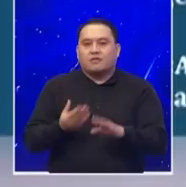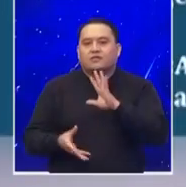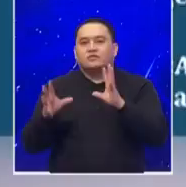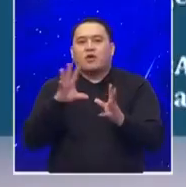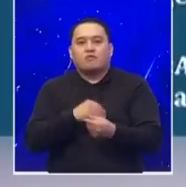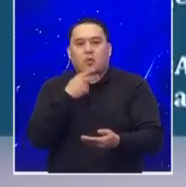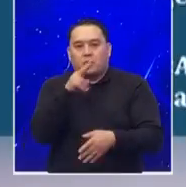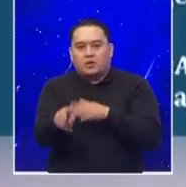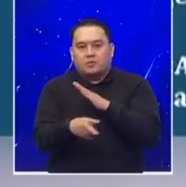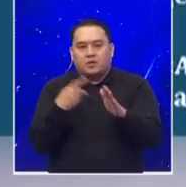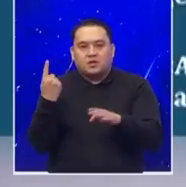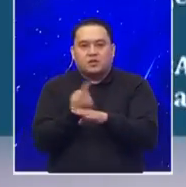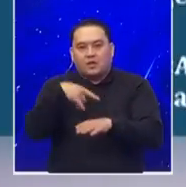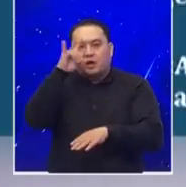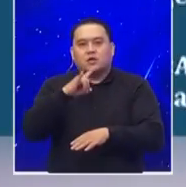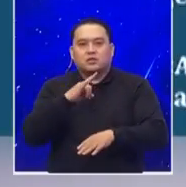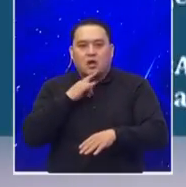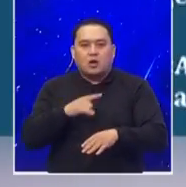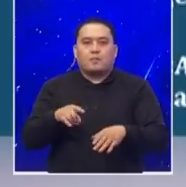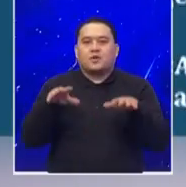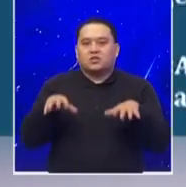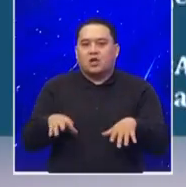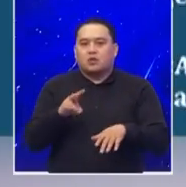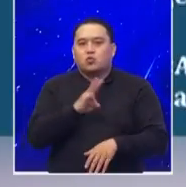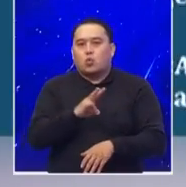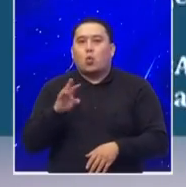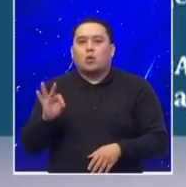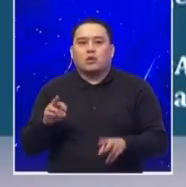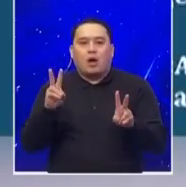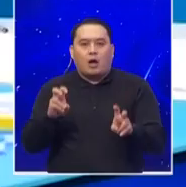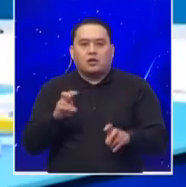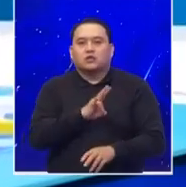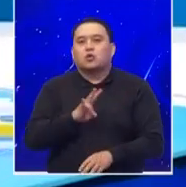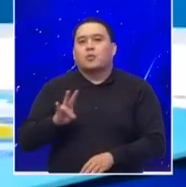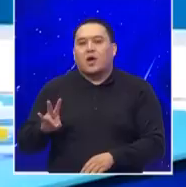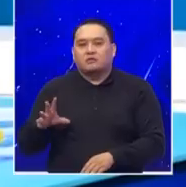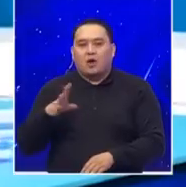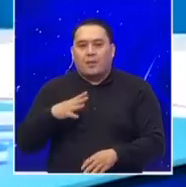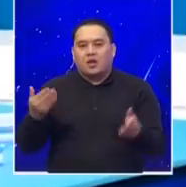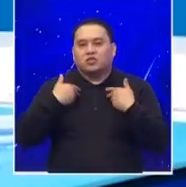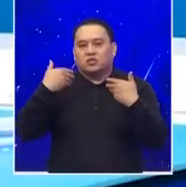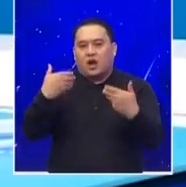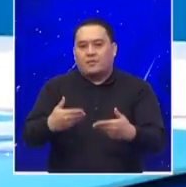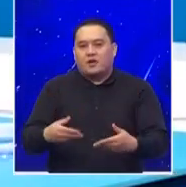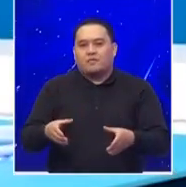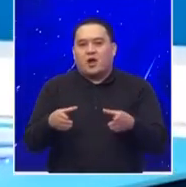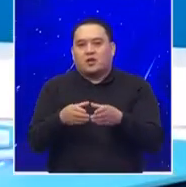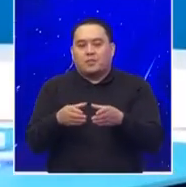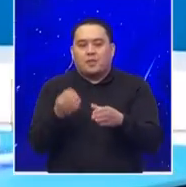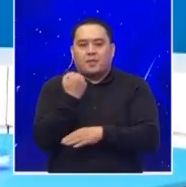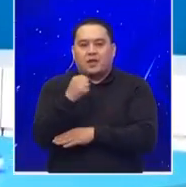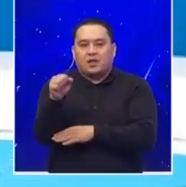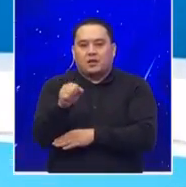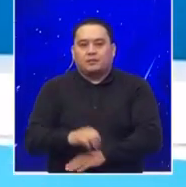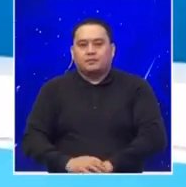63,3%. К слову, первый президент страны и председатель партии «Нур Отан» Нурсултан Назарбаев уже поздравил членов партии